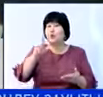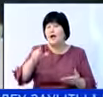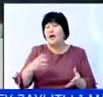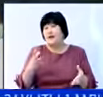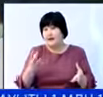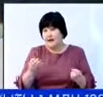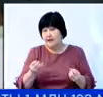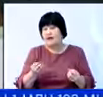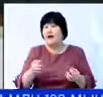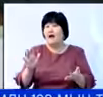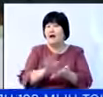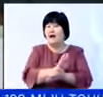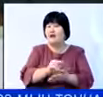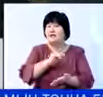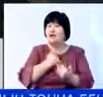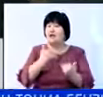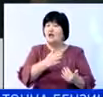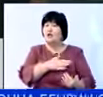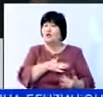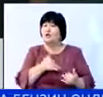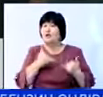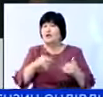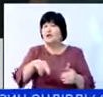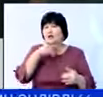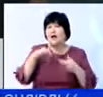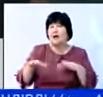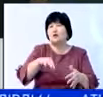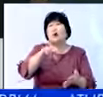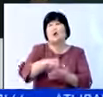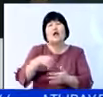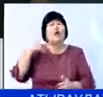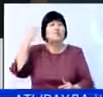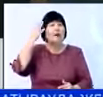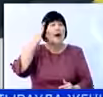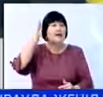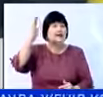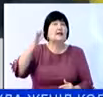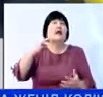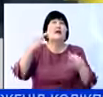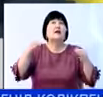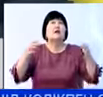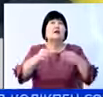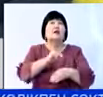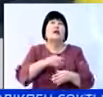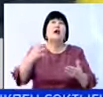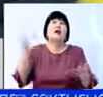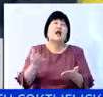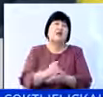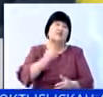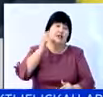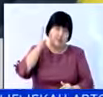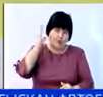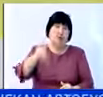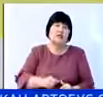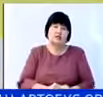Ендеше ақысыз еңбек етіп шын жүректен игілікті іске ұйытқы болуды мақсат еткен еріктілер жұмысы табысты болсын.